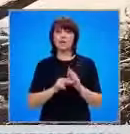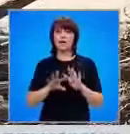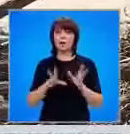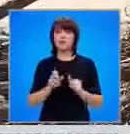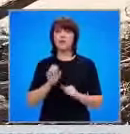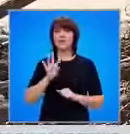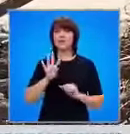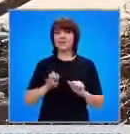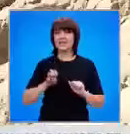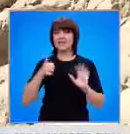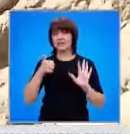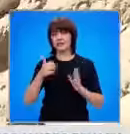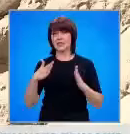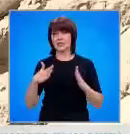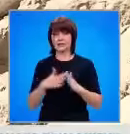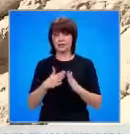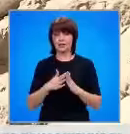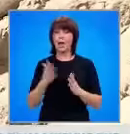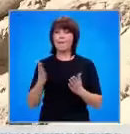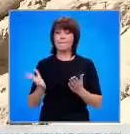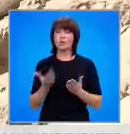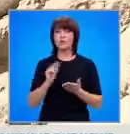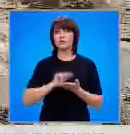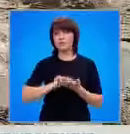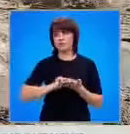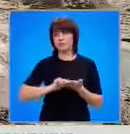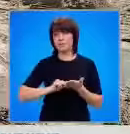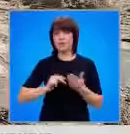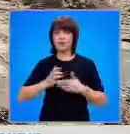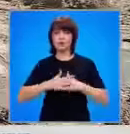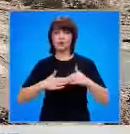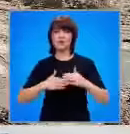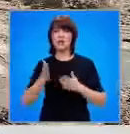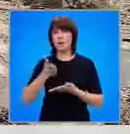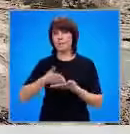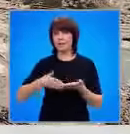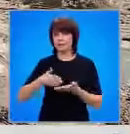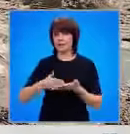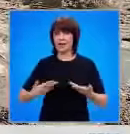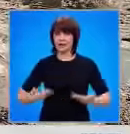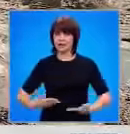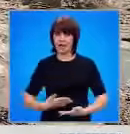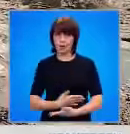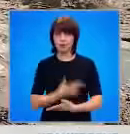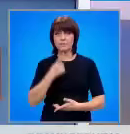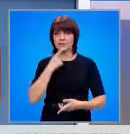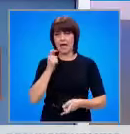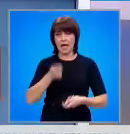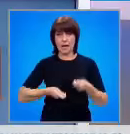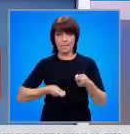къщи. В кметствата вече се изготвят списъци със строителните материали, необходими за ремонт на сградите.